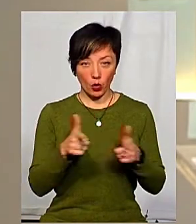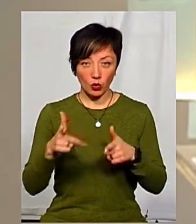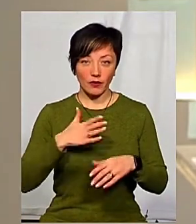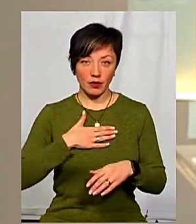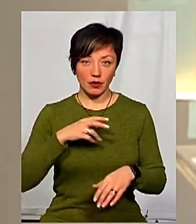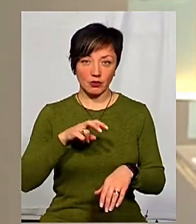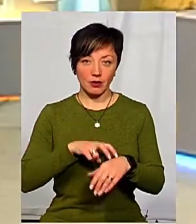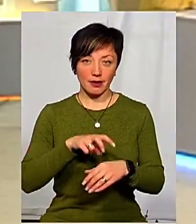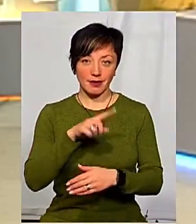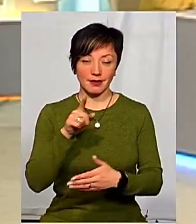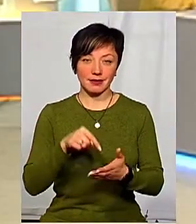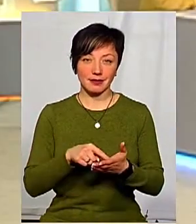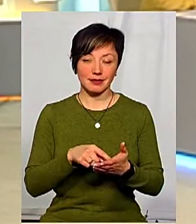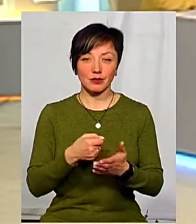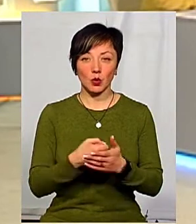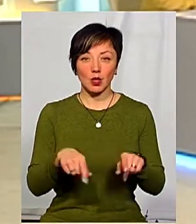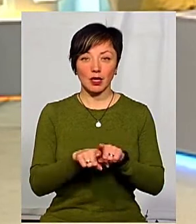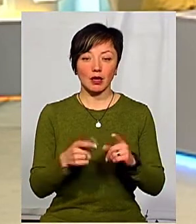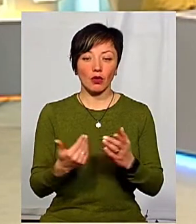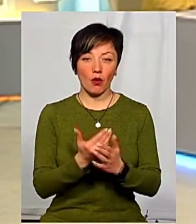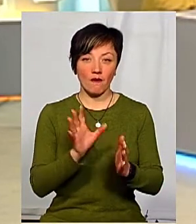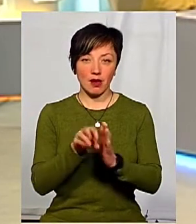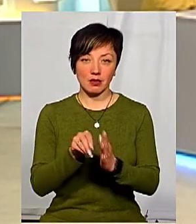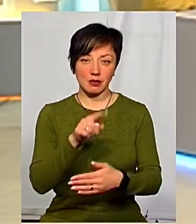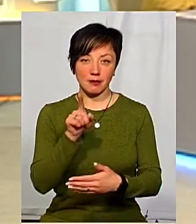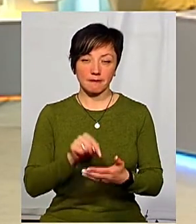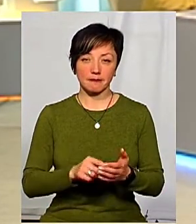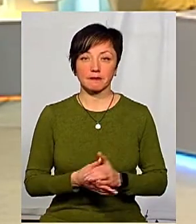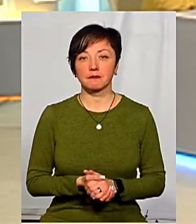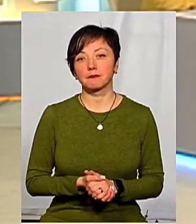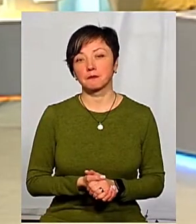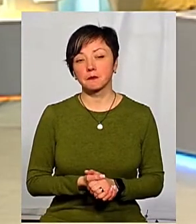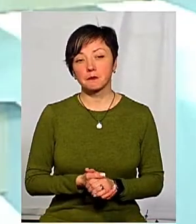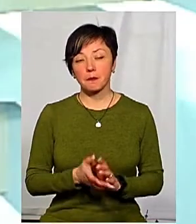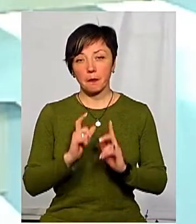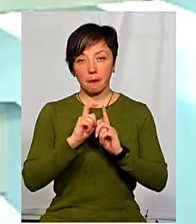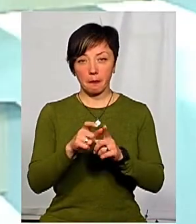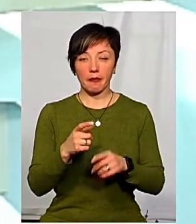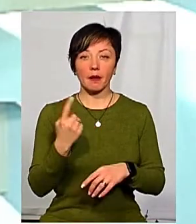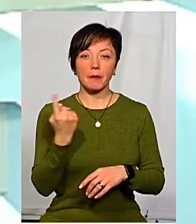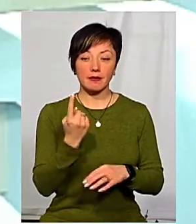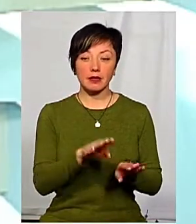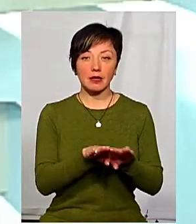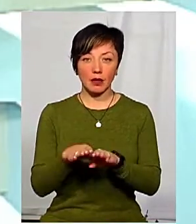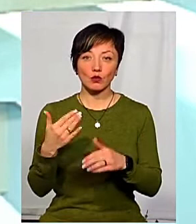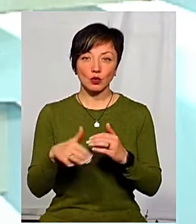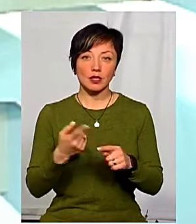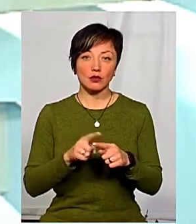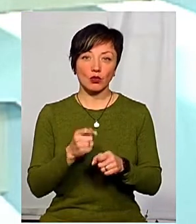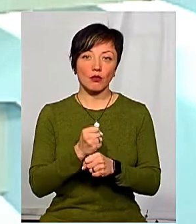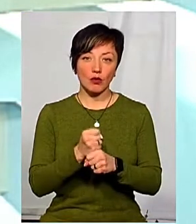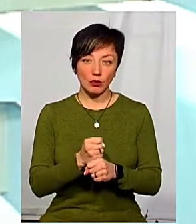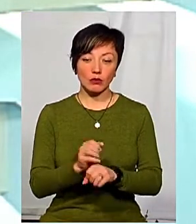Готові наші лікарі до таких новацій? Ну, по-перше, скажемо про те, що первинна ланка вже цю